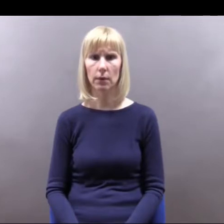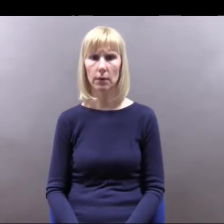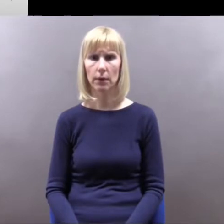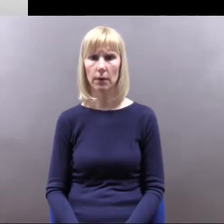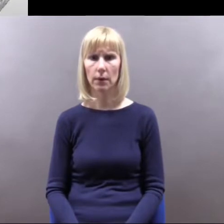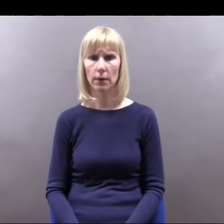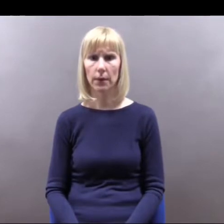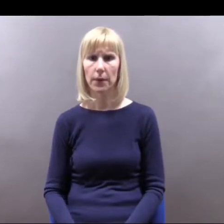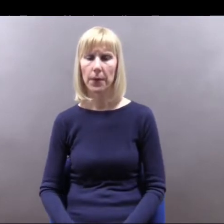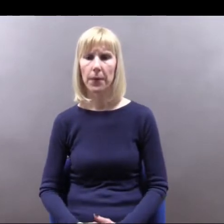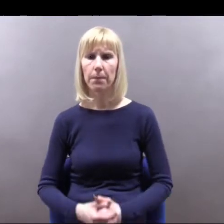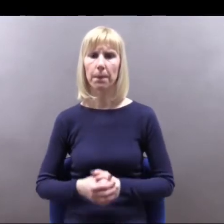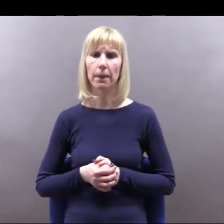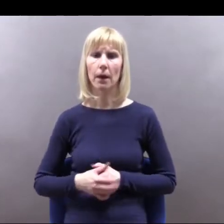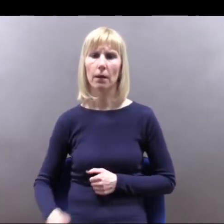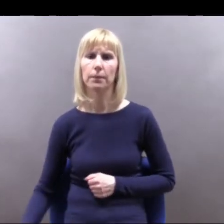Tutaj.